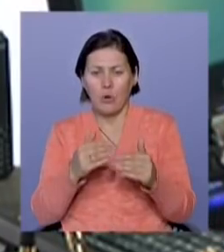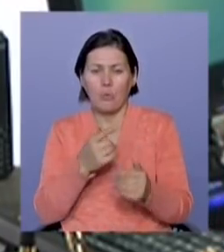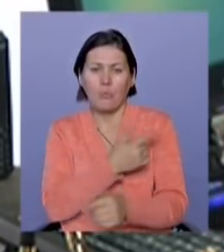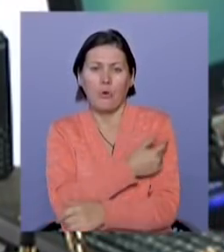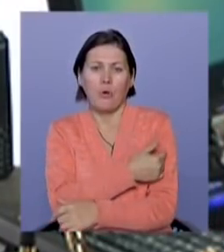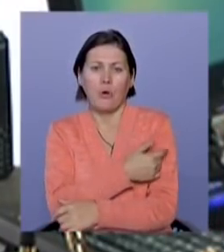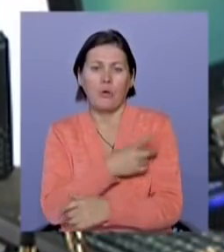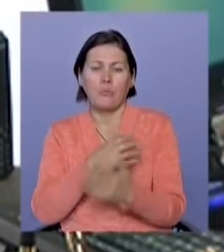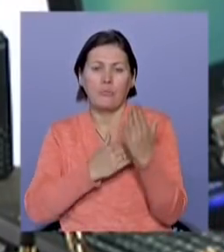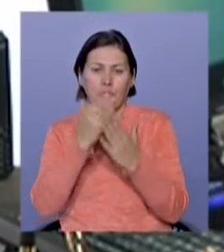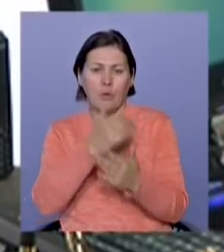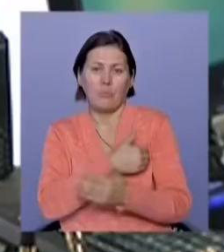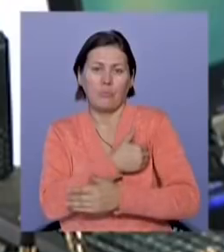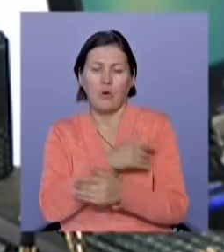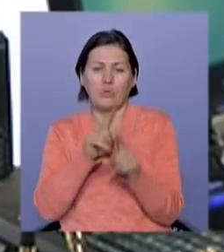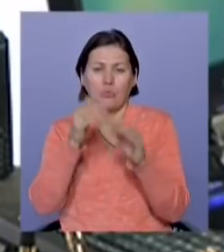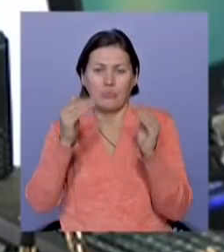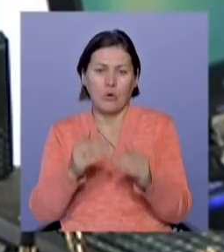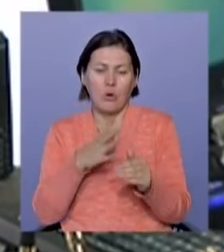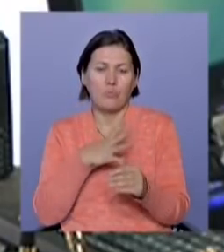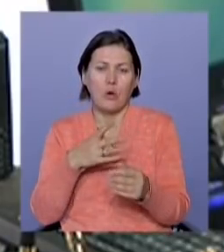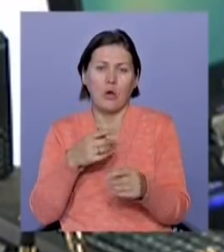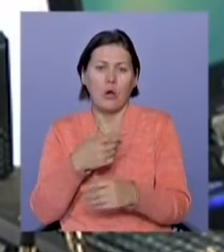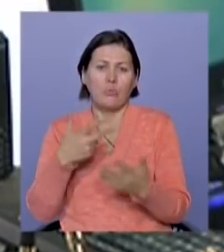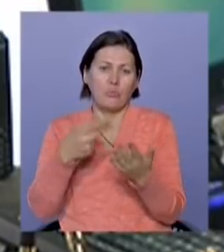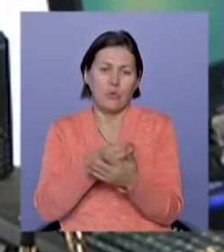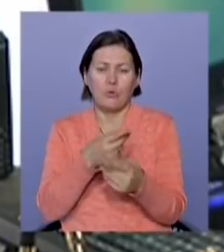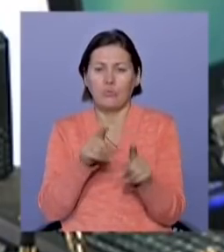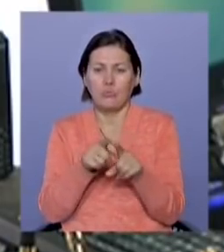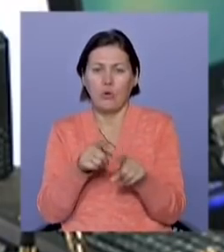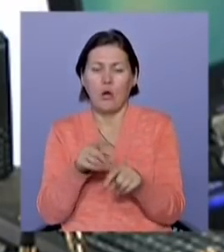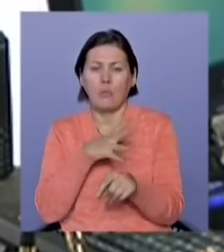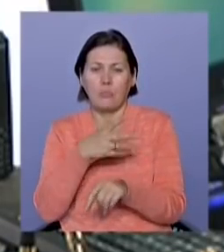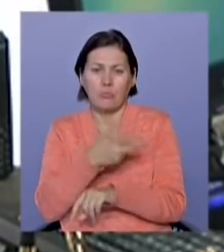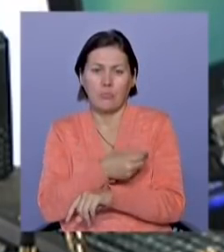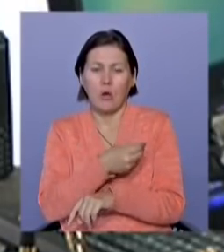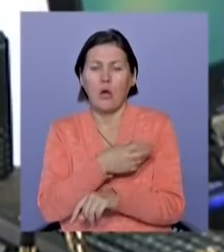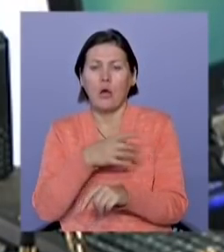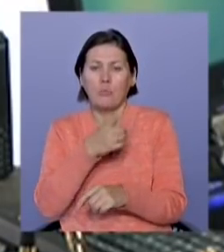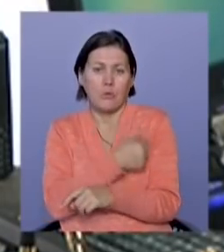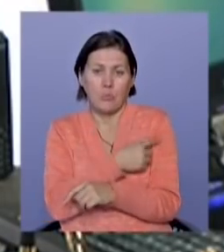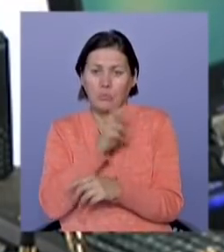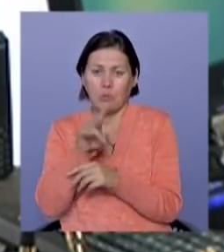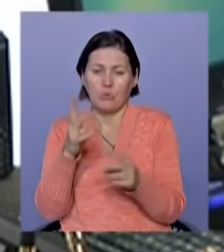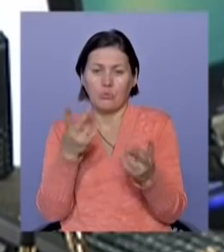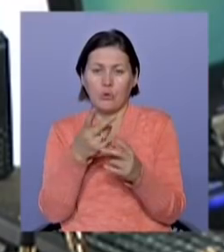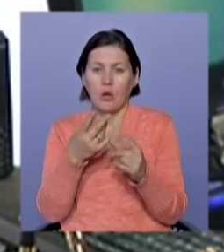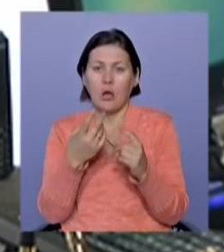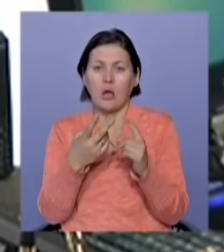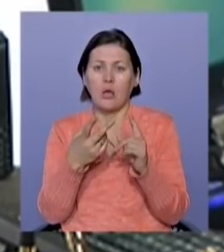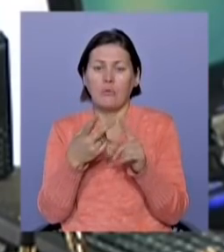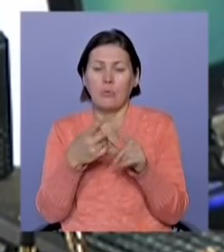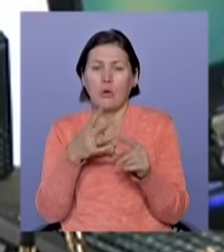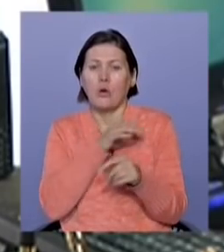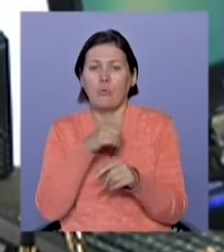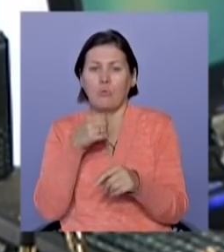болмаса ауырсындыратын укол салып кетуін қалайды. Ол үшін емханалар бар біріншіден. Екіншіден уақытылы адам өзі қаралу